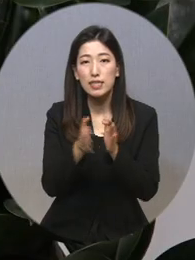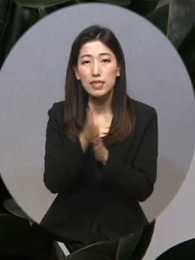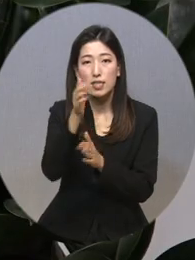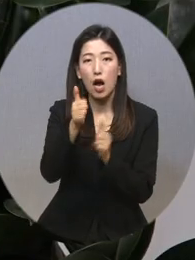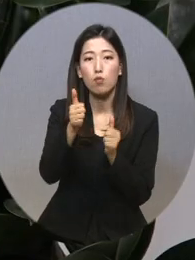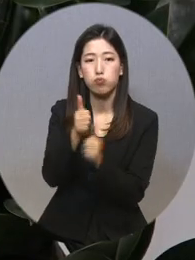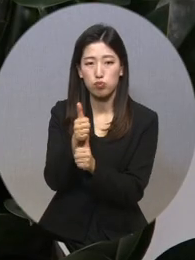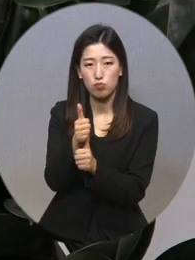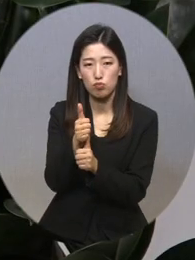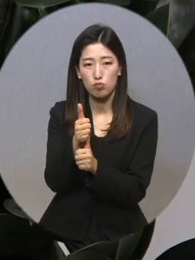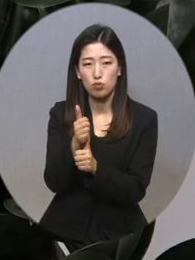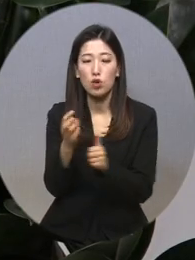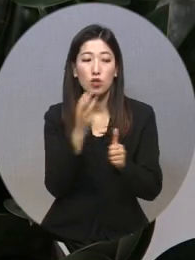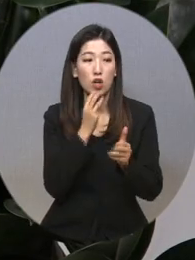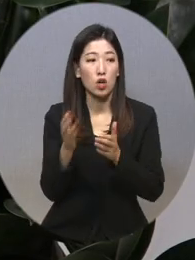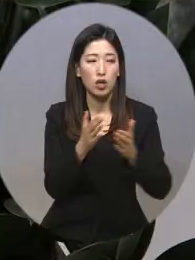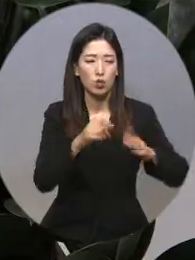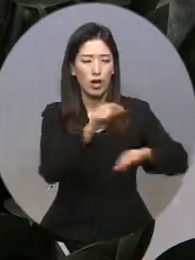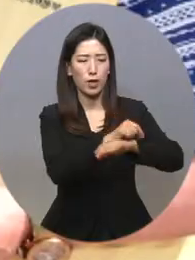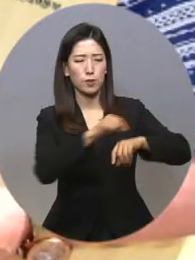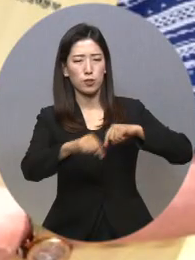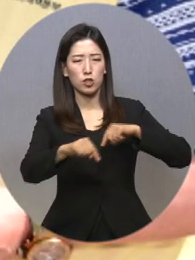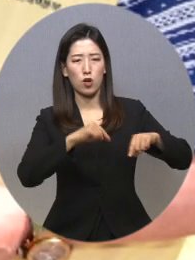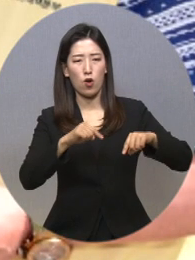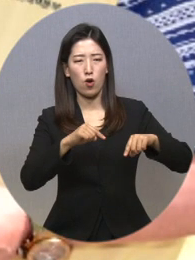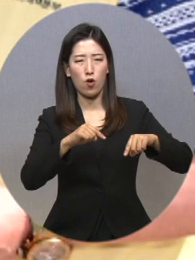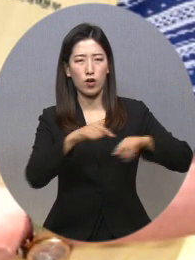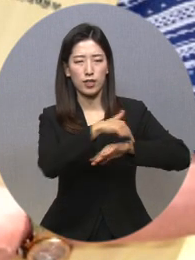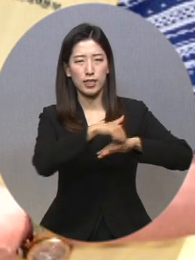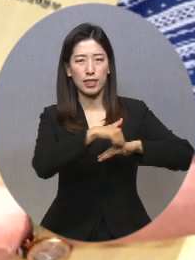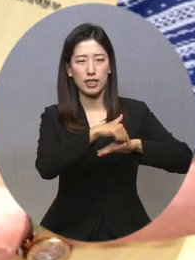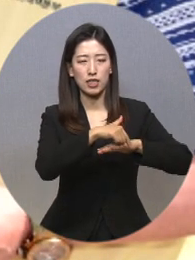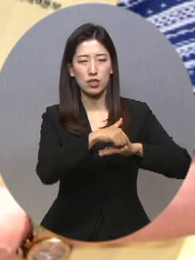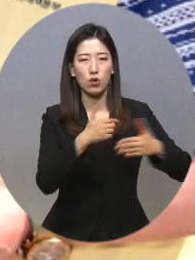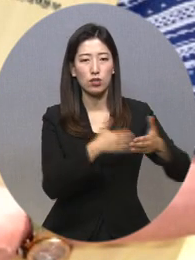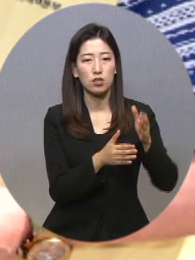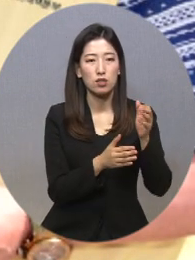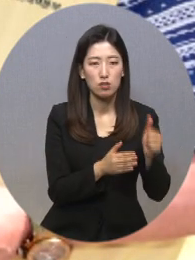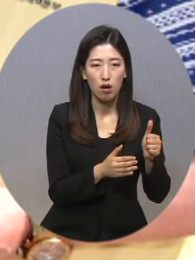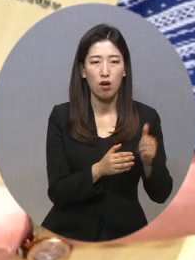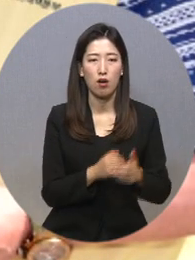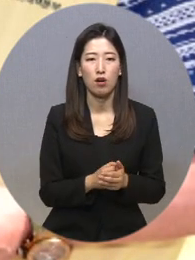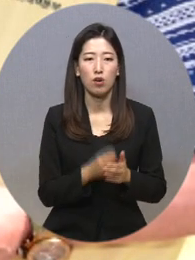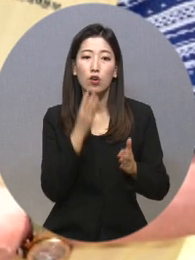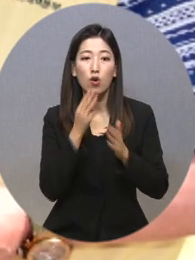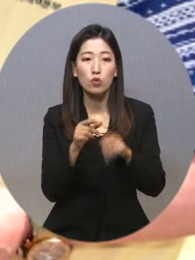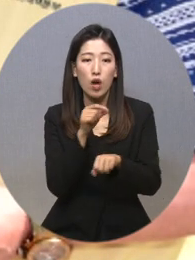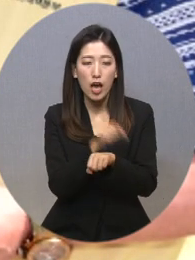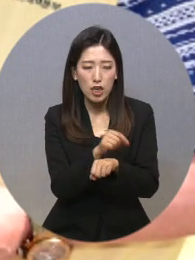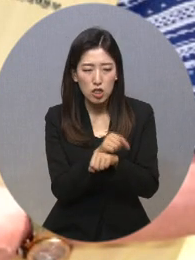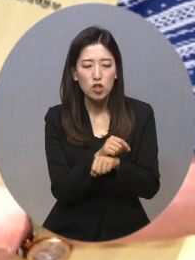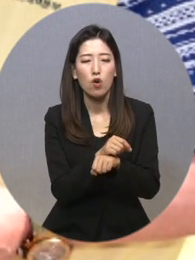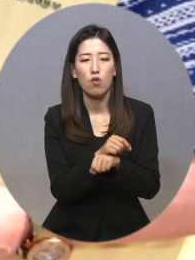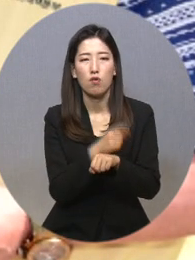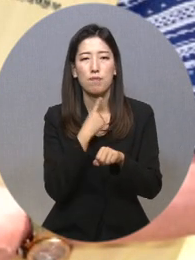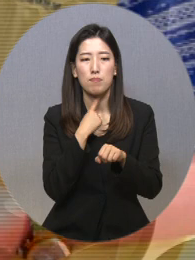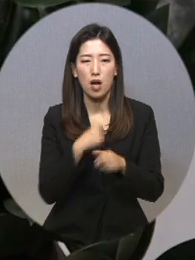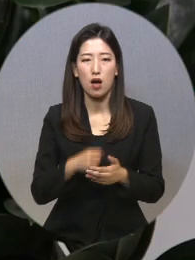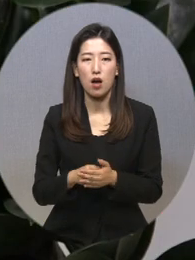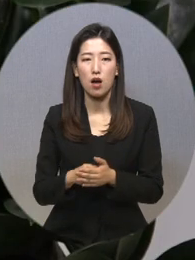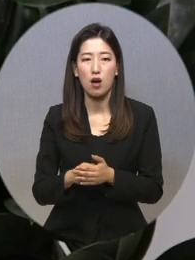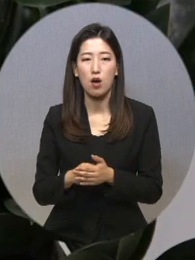다뤄보는 기조실장 또 경기도 행정부지사 역을 했습니다. 중앙부처에서도